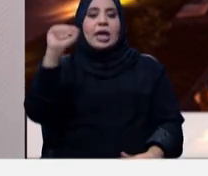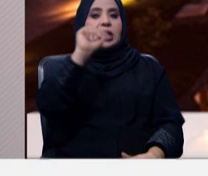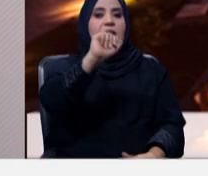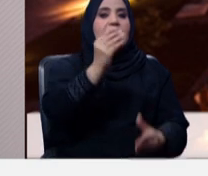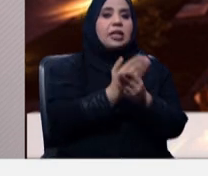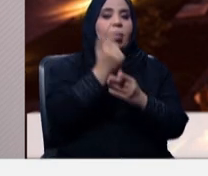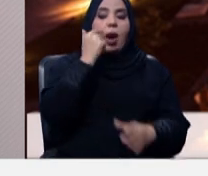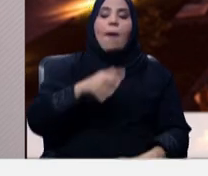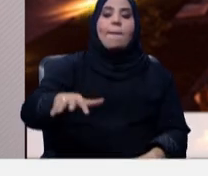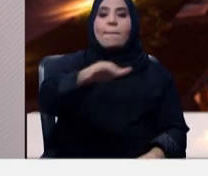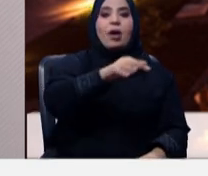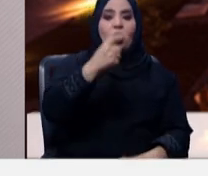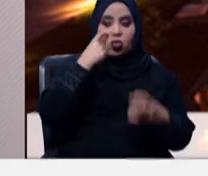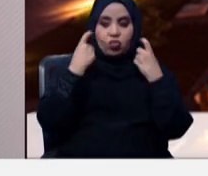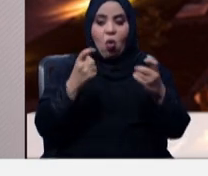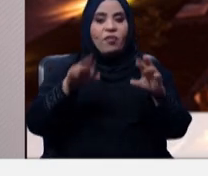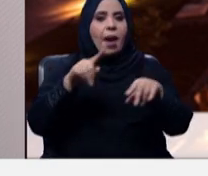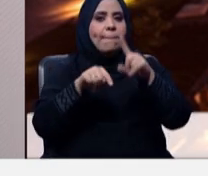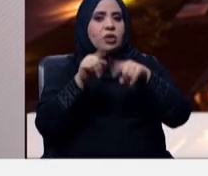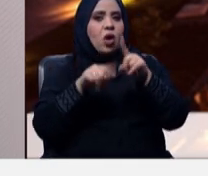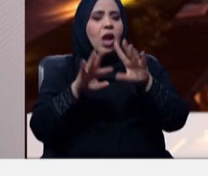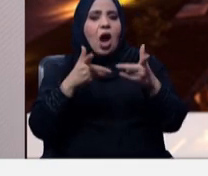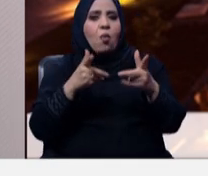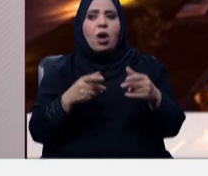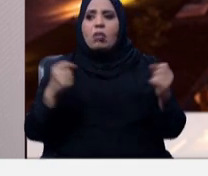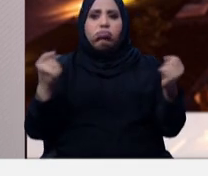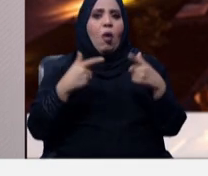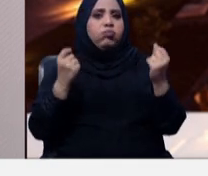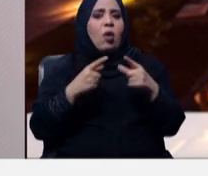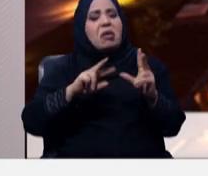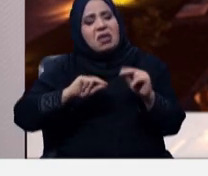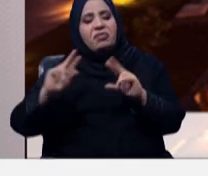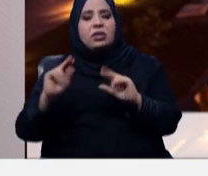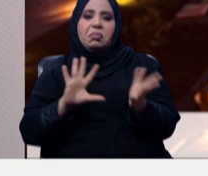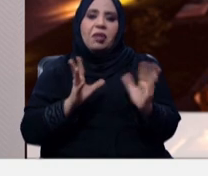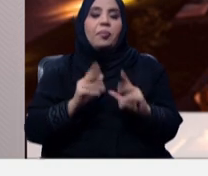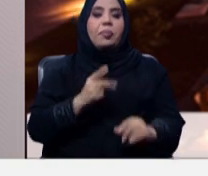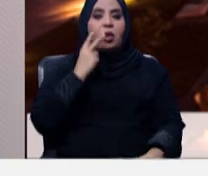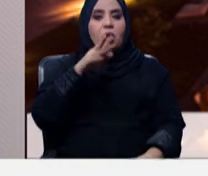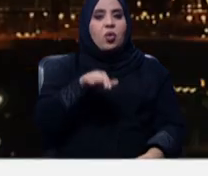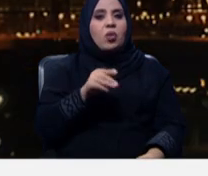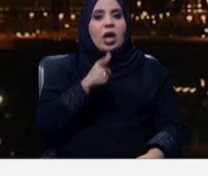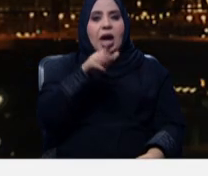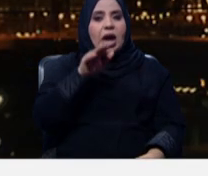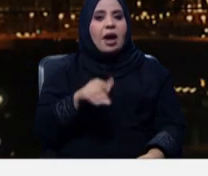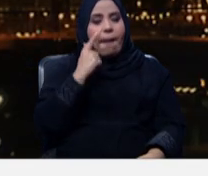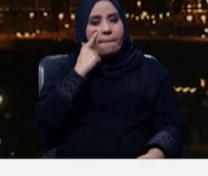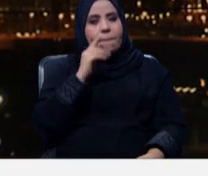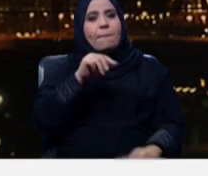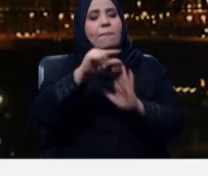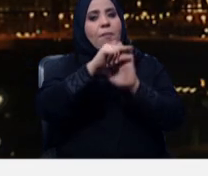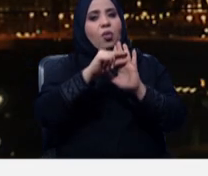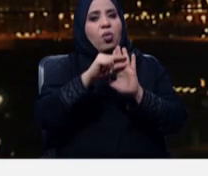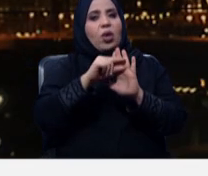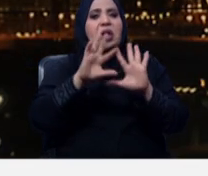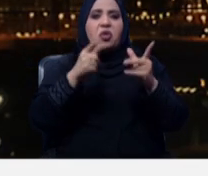التي تشهد مشاكل أو نزاعات أو ما شابه ذلك يعني. نعم. طيب سعادة النائب، يعني من خلال مشاركتكم يعني ما هي